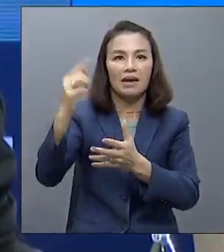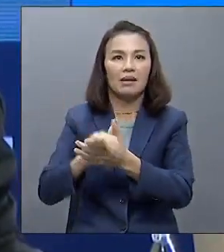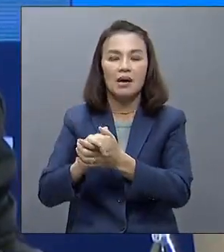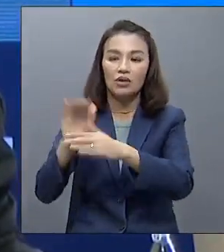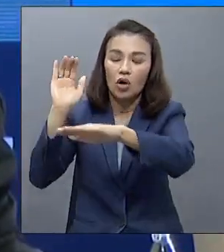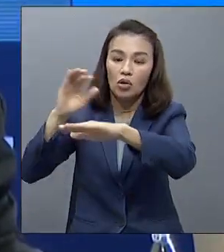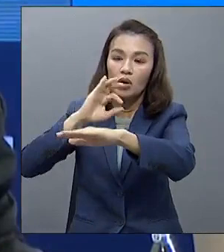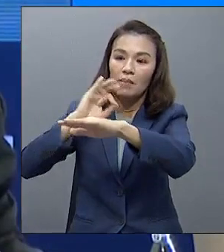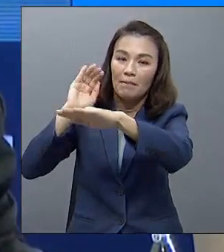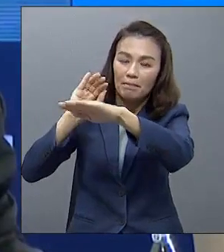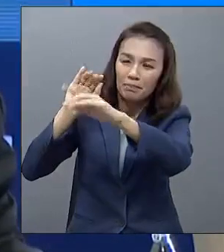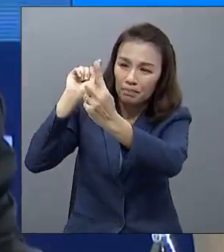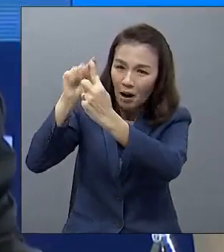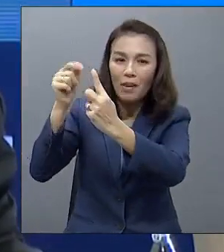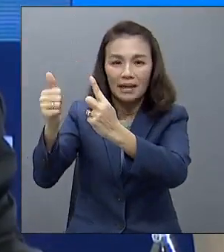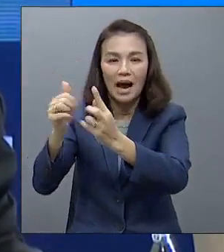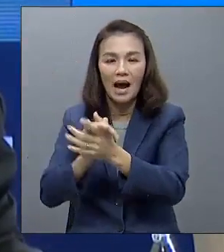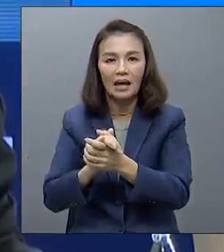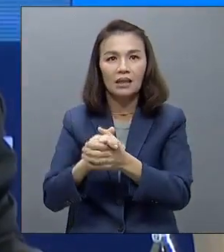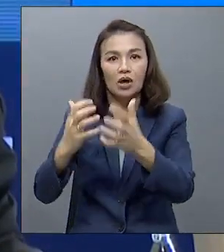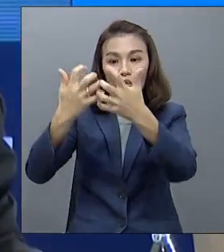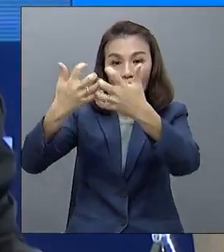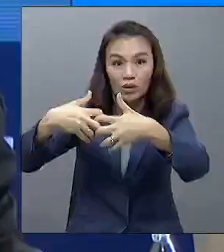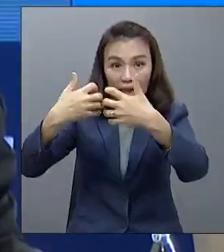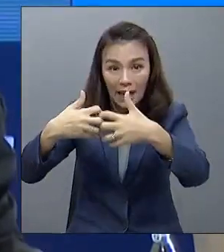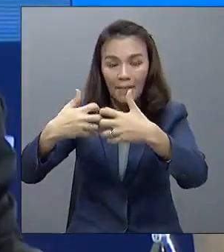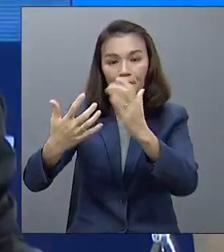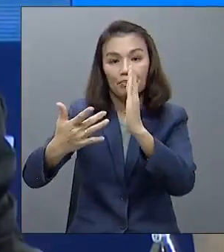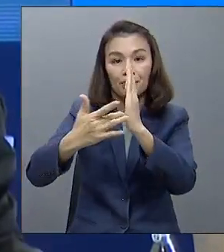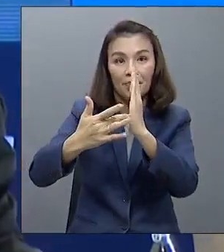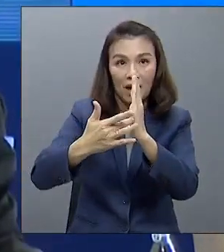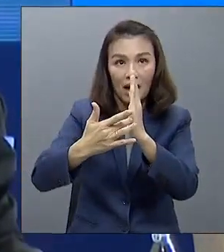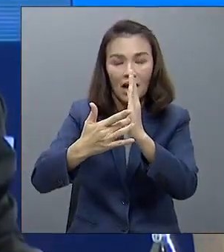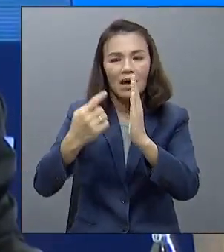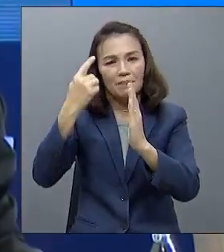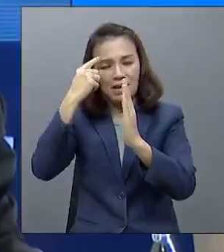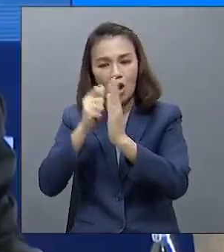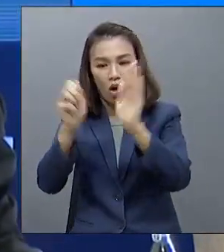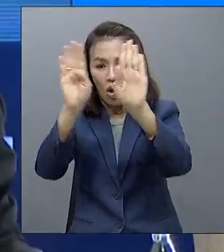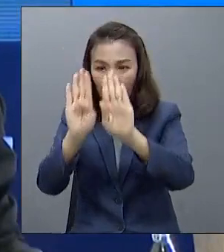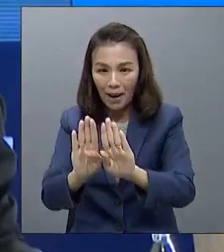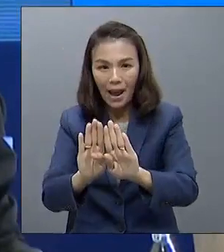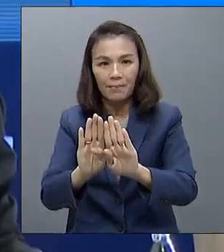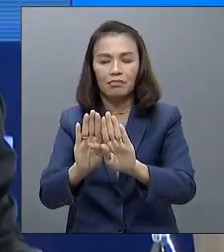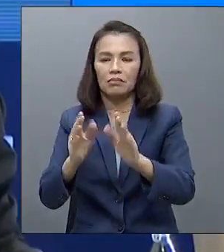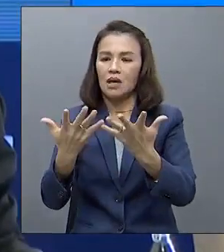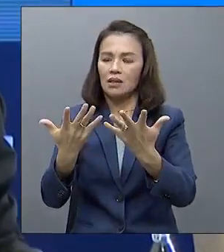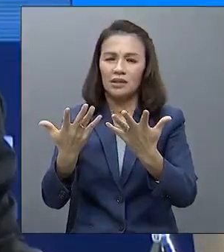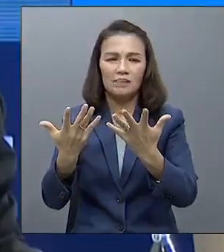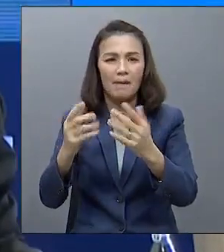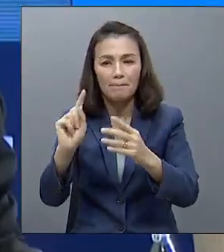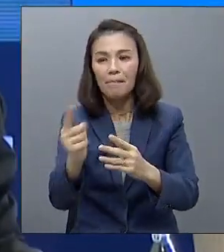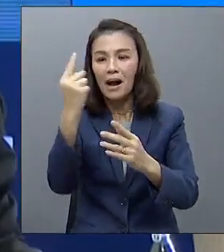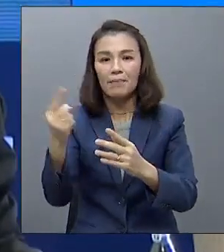ทำยังไงให้อุตสาหกรรมมีดิจิทัลอยู่ในนั้นแล้วก็มีดีไซน์อยู่ในนั้นอันนี้คือเป็นเป้าหมายใหญ่ที่ทุกคนในห้องนี้